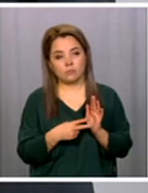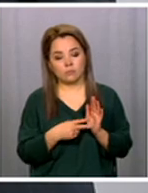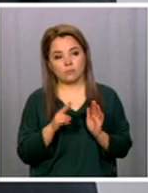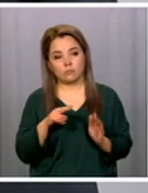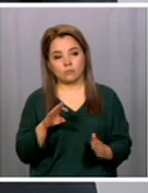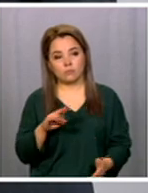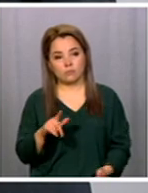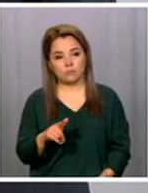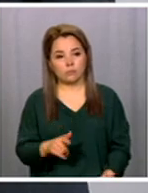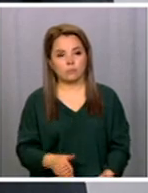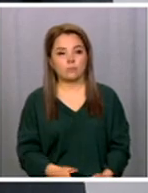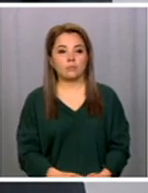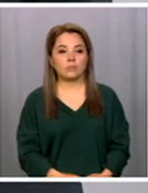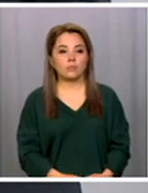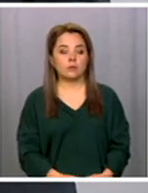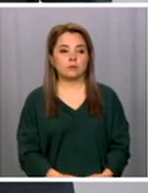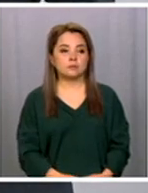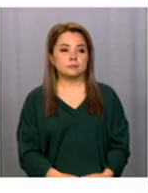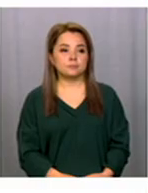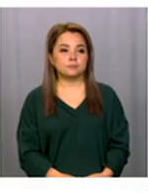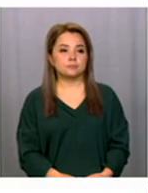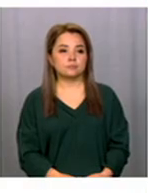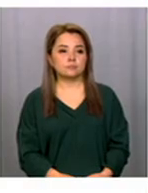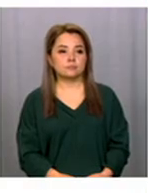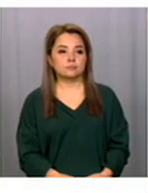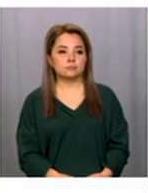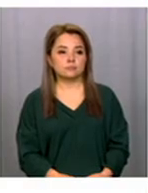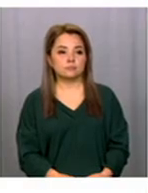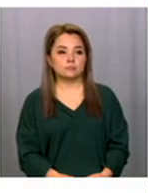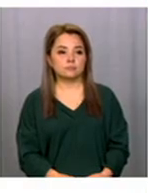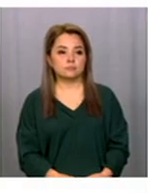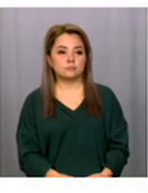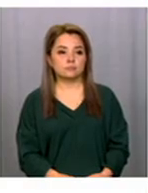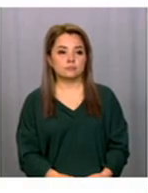66,17 джоул. Яғни потенциалдық энергияның өзгерісі